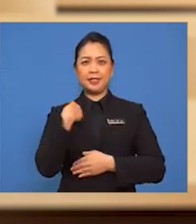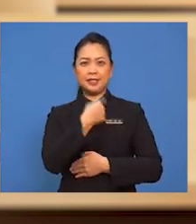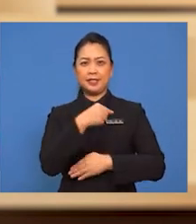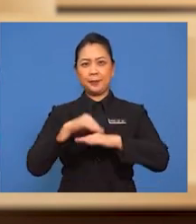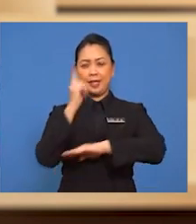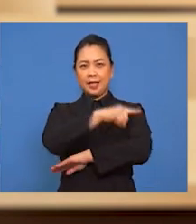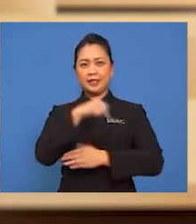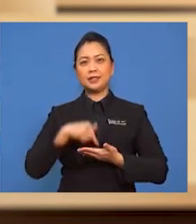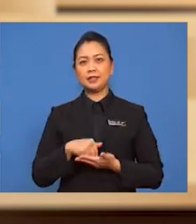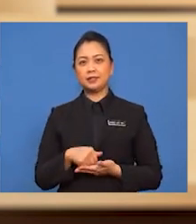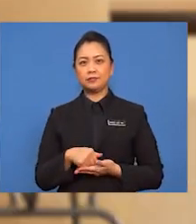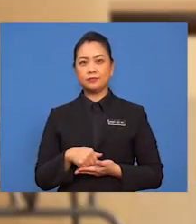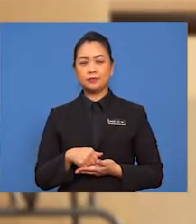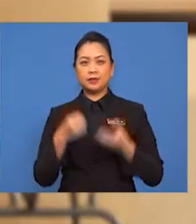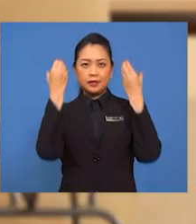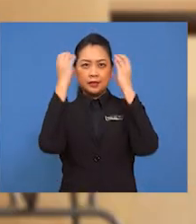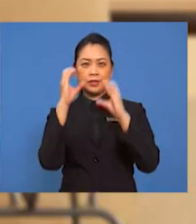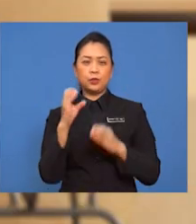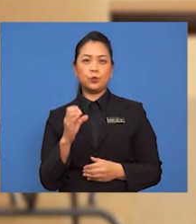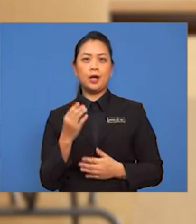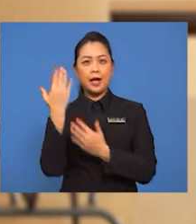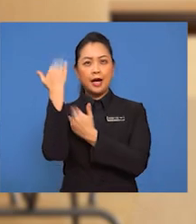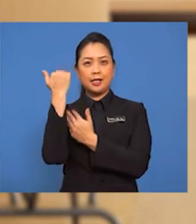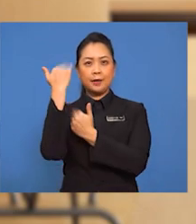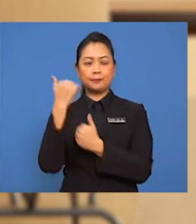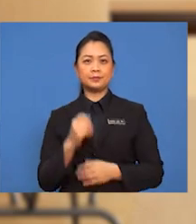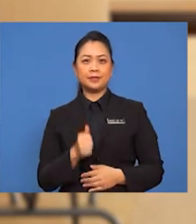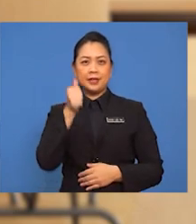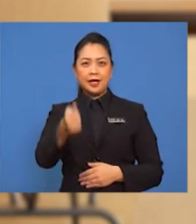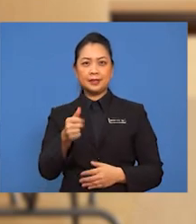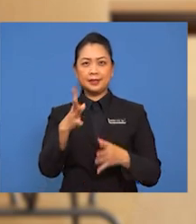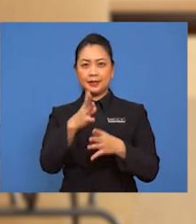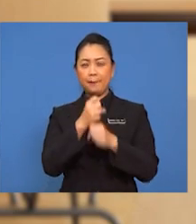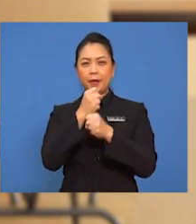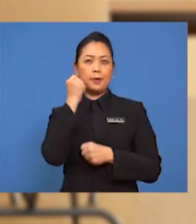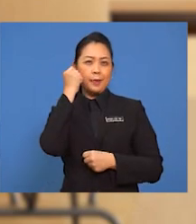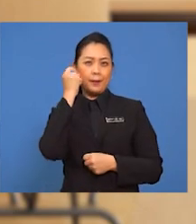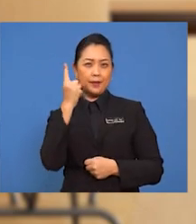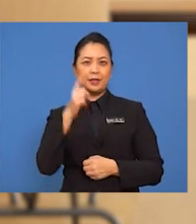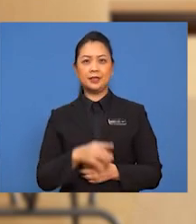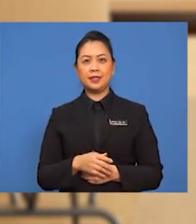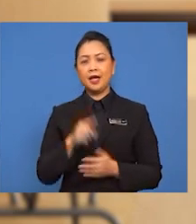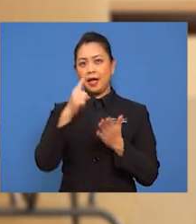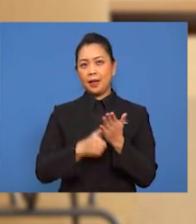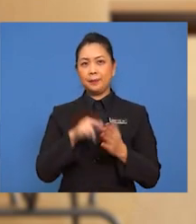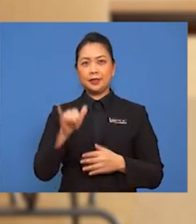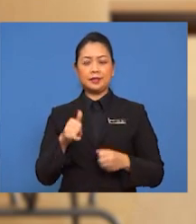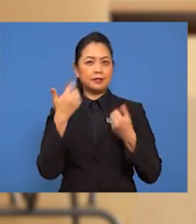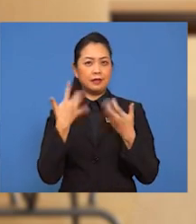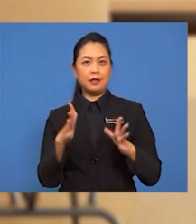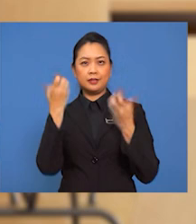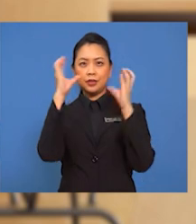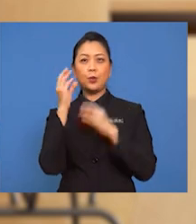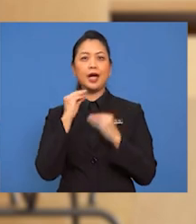kita Pada hari ini Cikgu Izi berharap Anda dapat memahami Apa yang